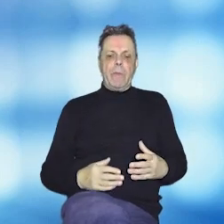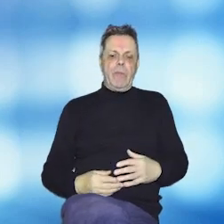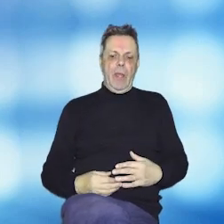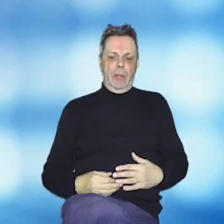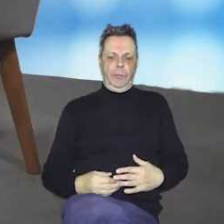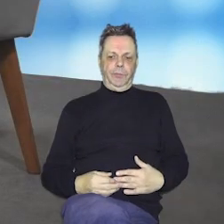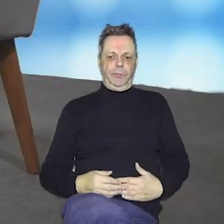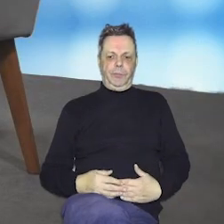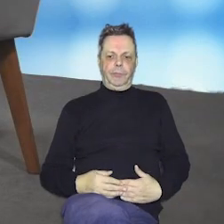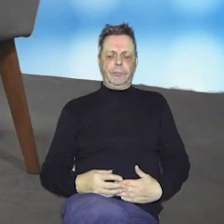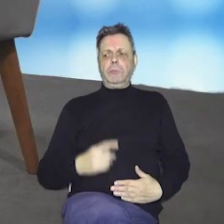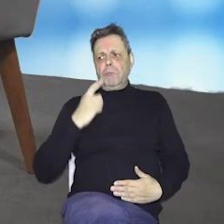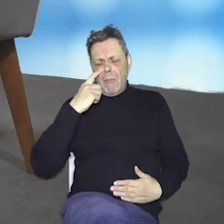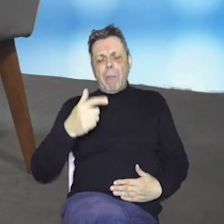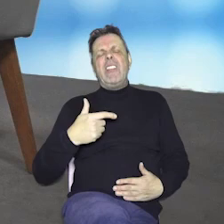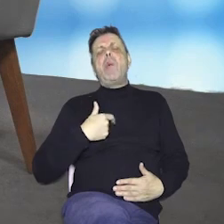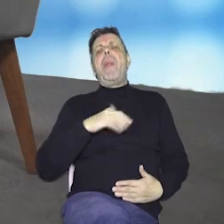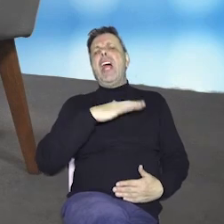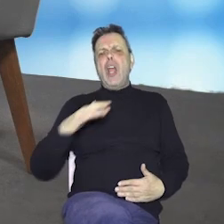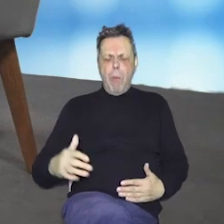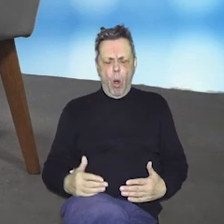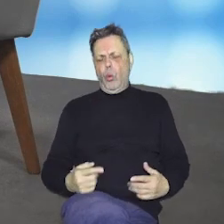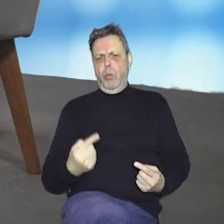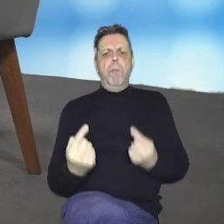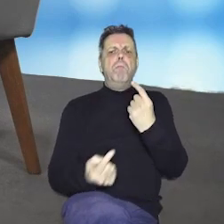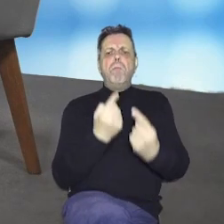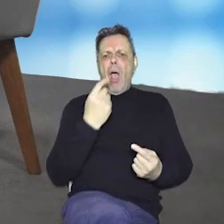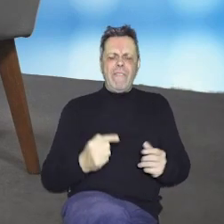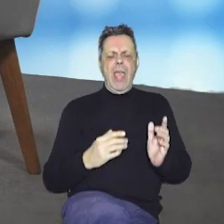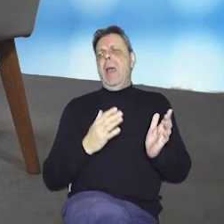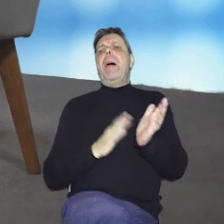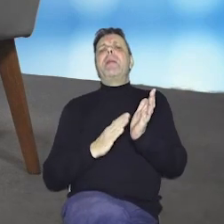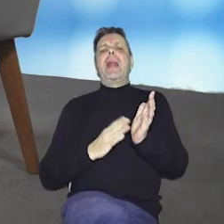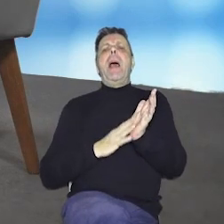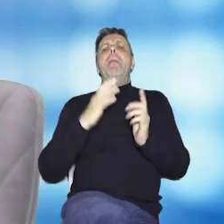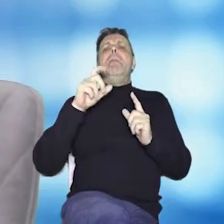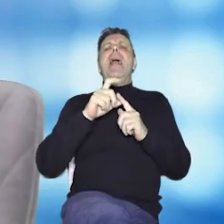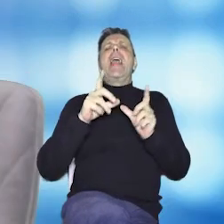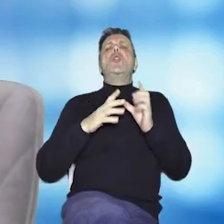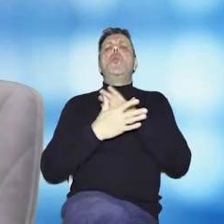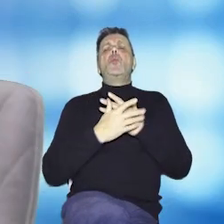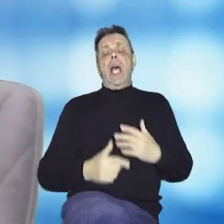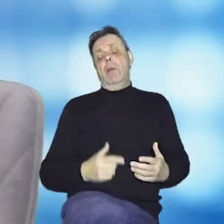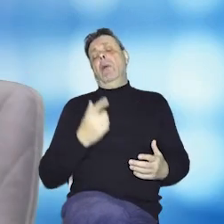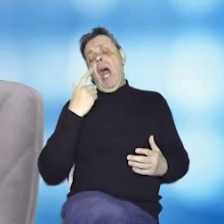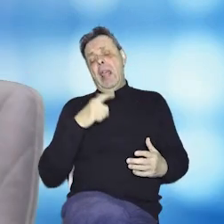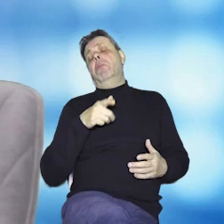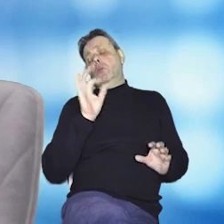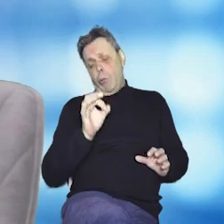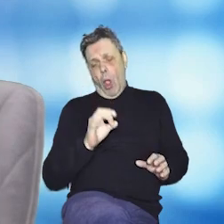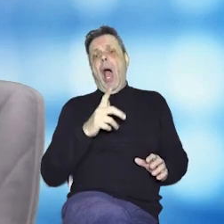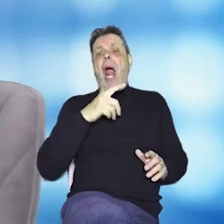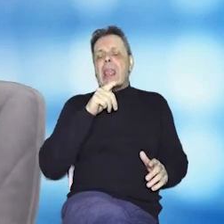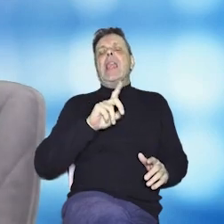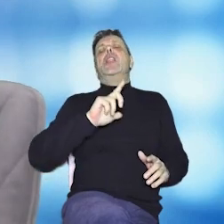moru vidimo, po meduzama i... Da, to je vjerojatno najuočljivije. Da. Ali i drugi organizmi